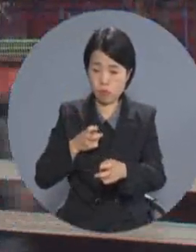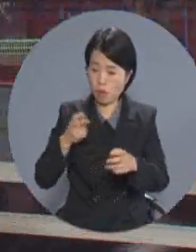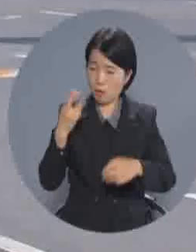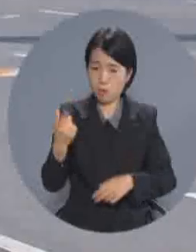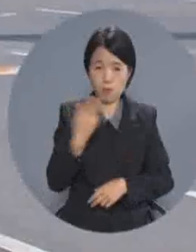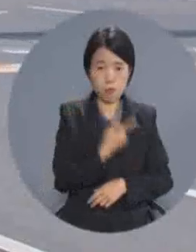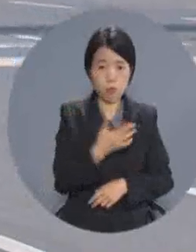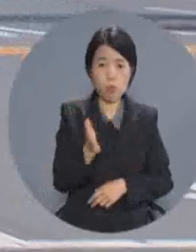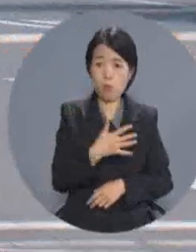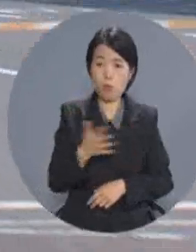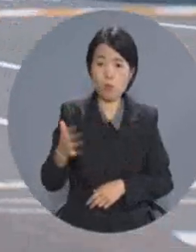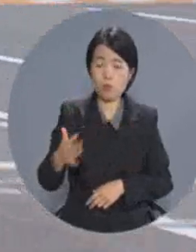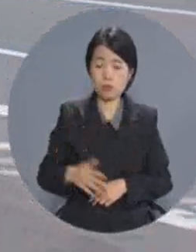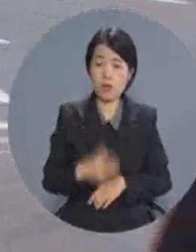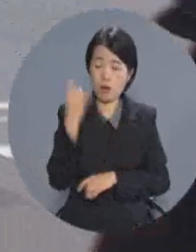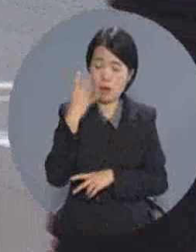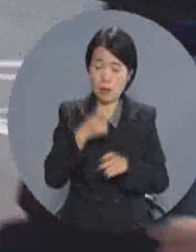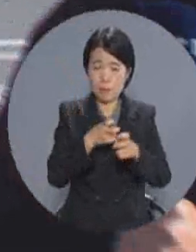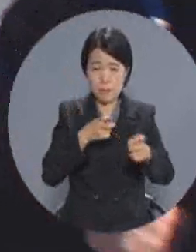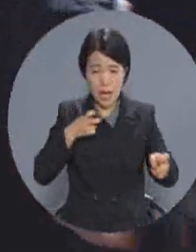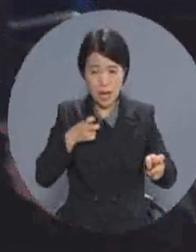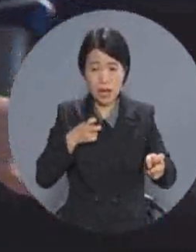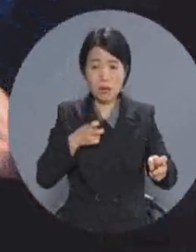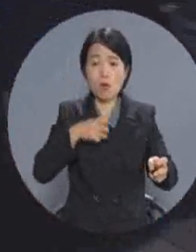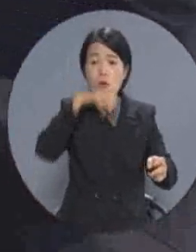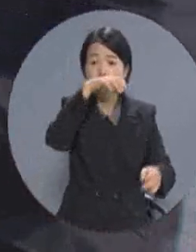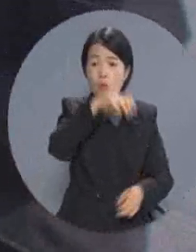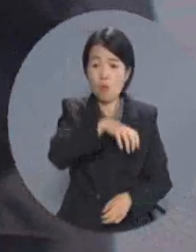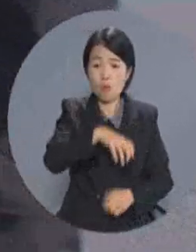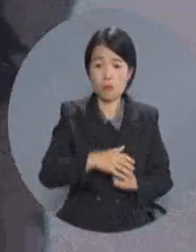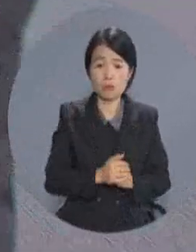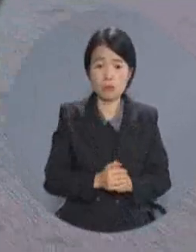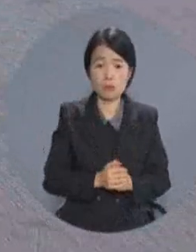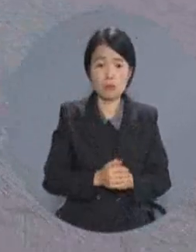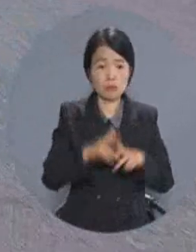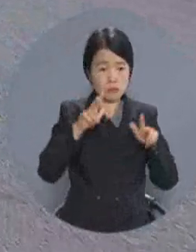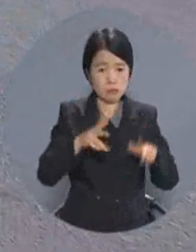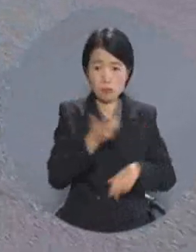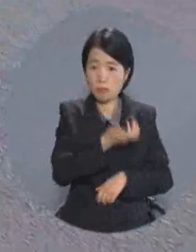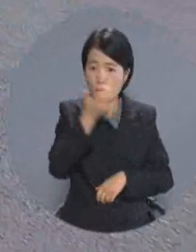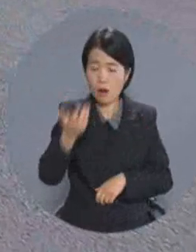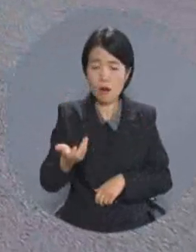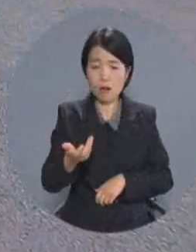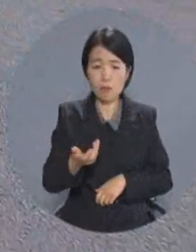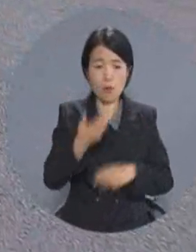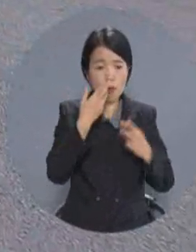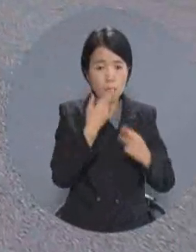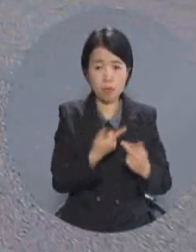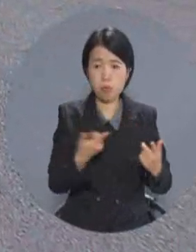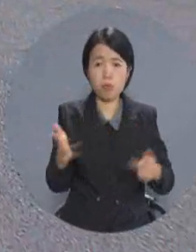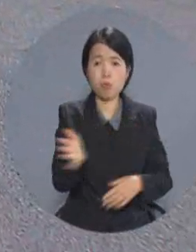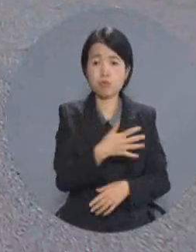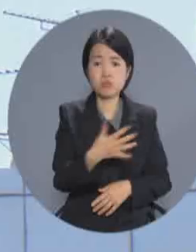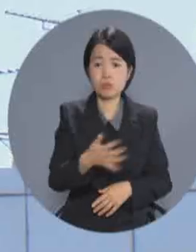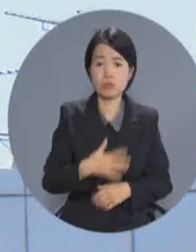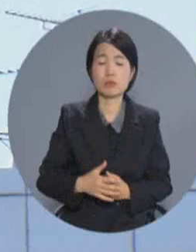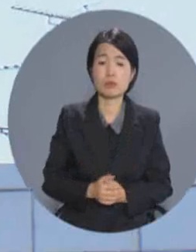않습니다. 원래는 화물차가 빽빽하게 주차돼 있던 곳인데 지금은 자리를 옮기면서 비어있는